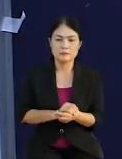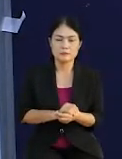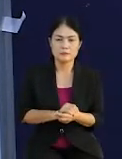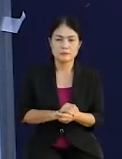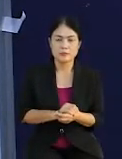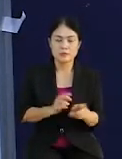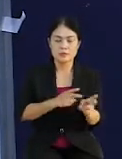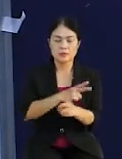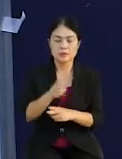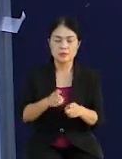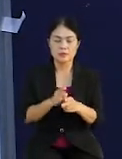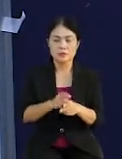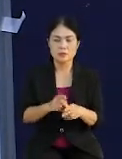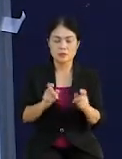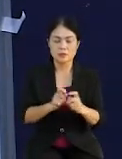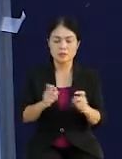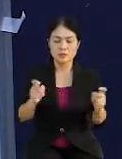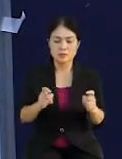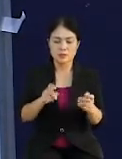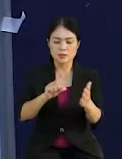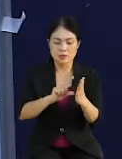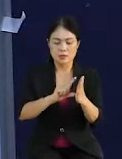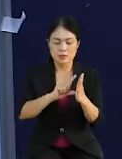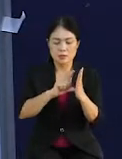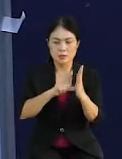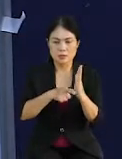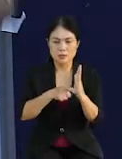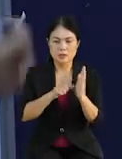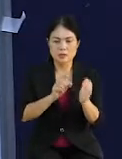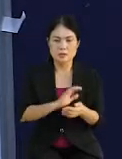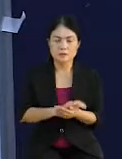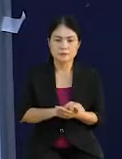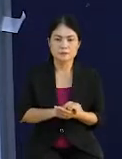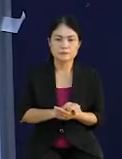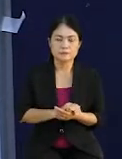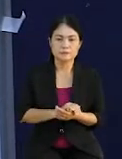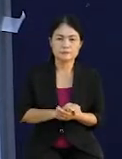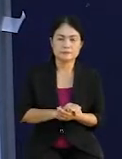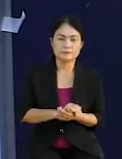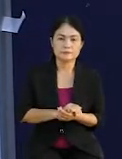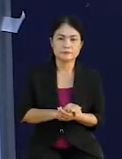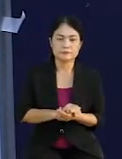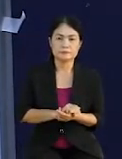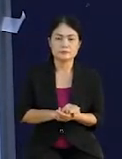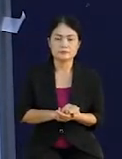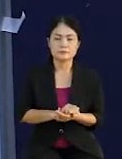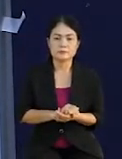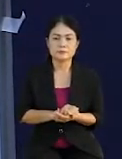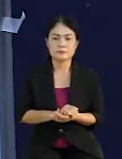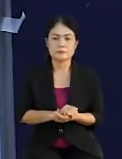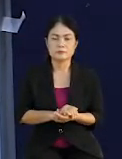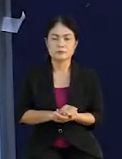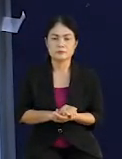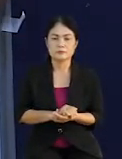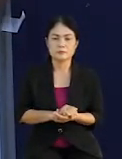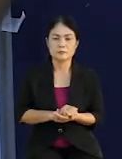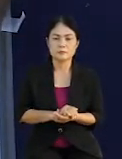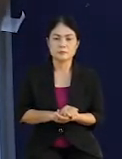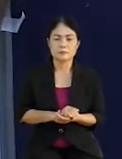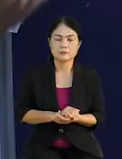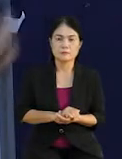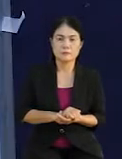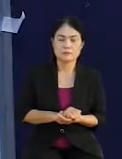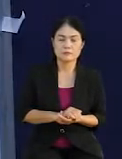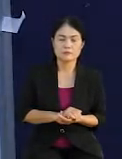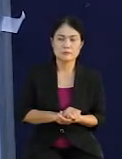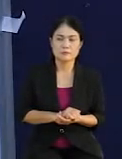rẽ xa cùng liệt đại chiến bà hai rẽ xá cùng liếc đây có chùm hiền bà chùm